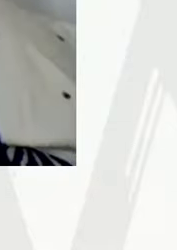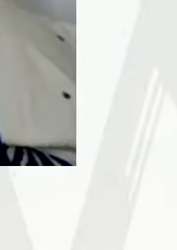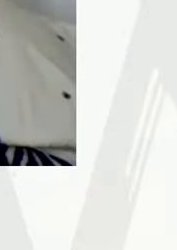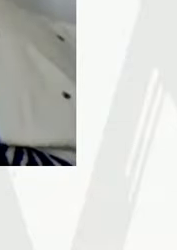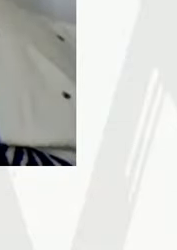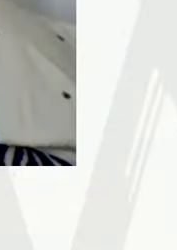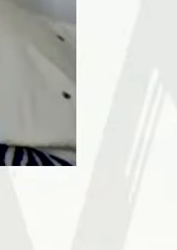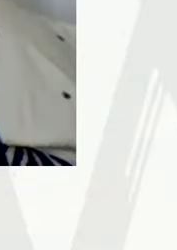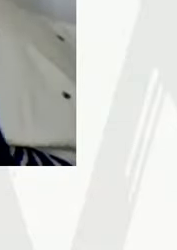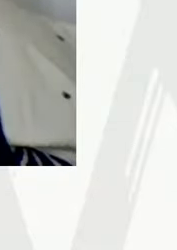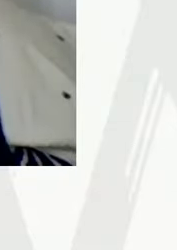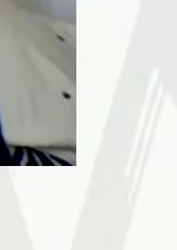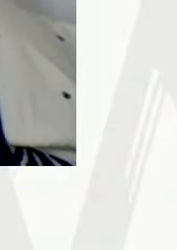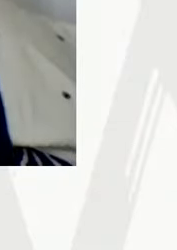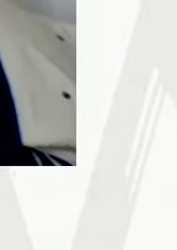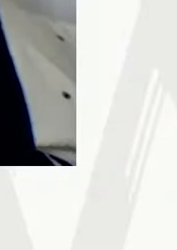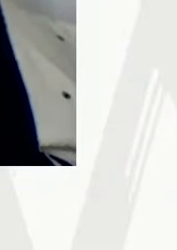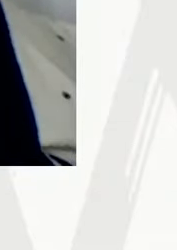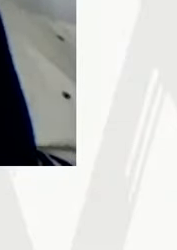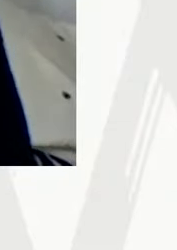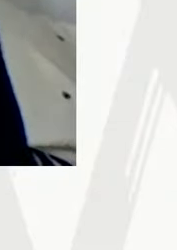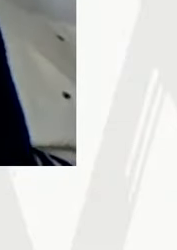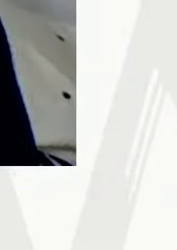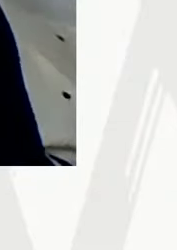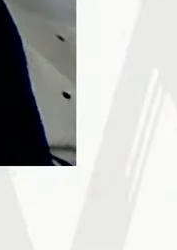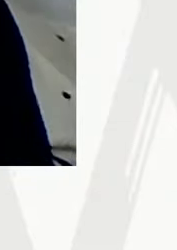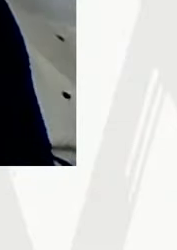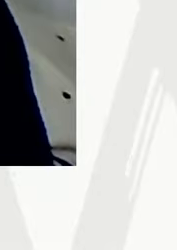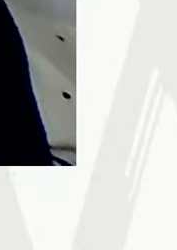bien raison, esprit,